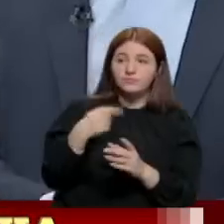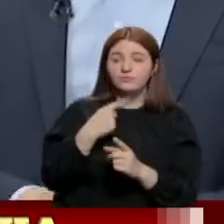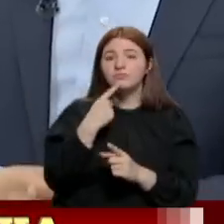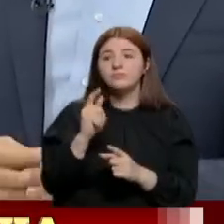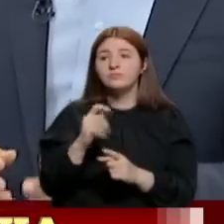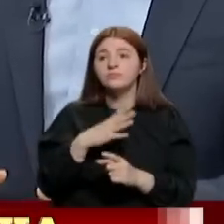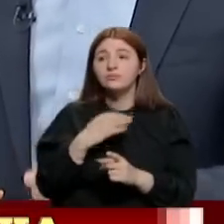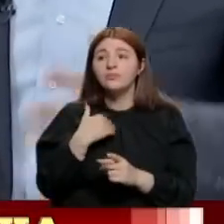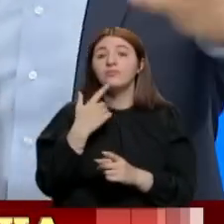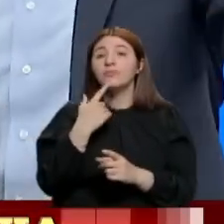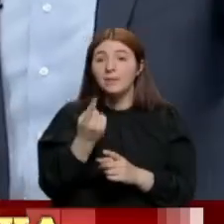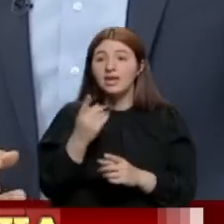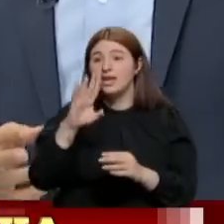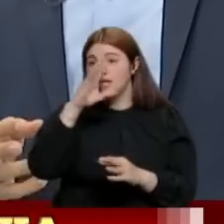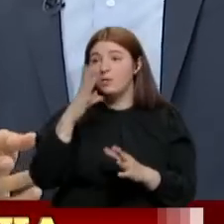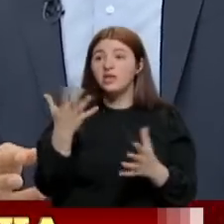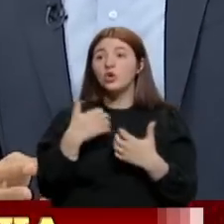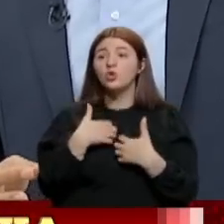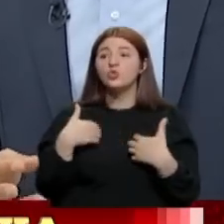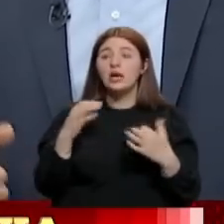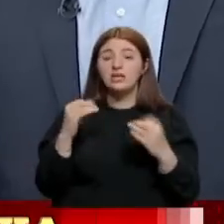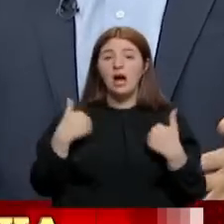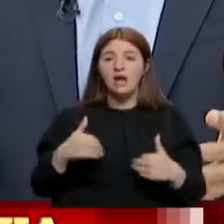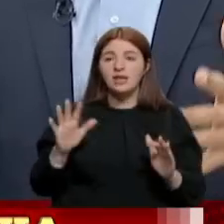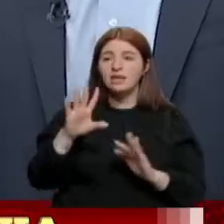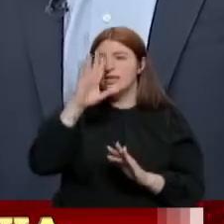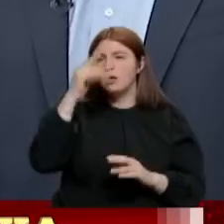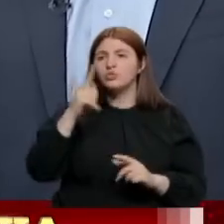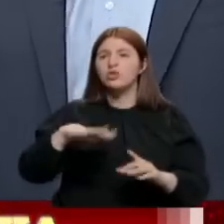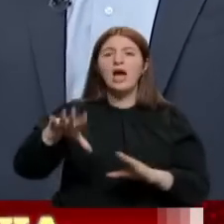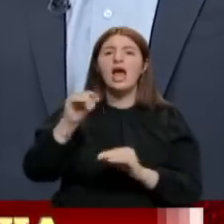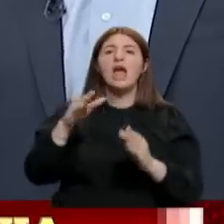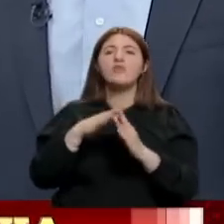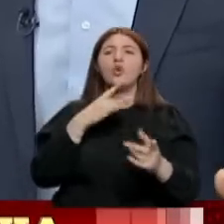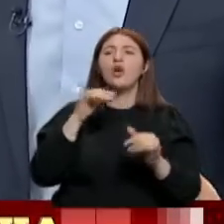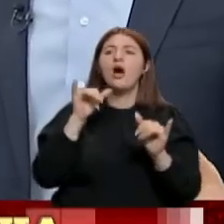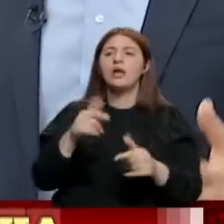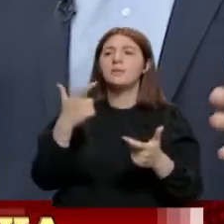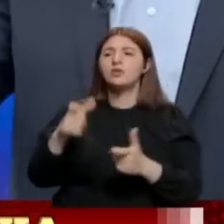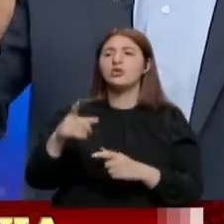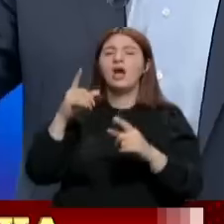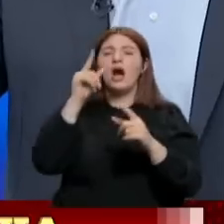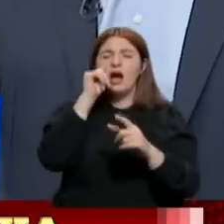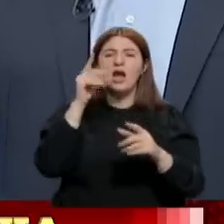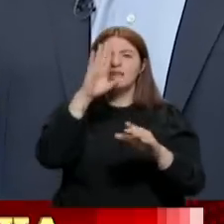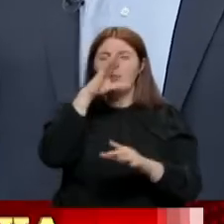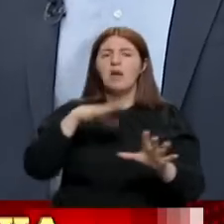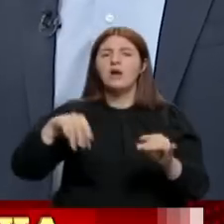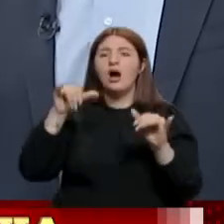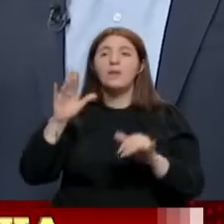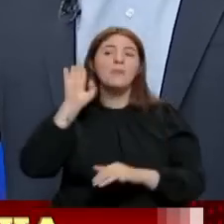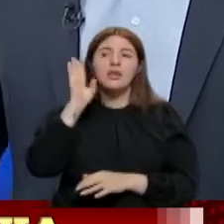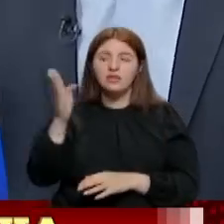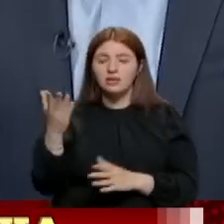istiyorum. Demek ki İstanbul'da ne kadar güvensiz durumdayız. İstanbul'da her evde bunu konuşuluyor. Bingöl'de, Hakkari'de, İstanbul'da bu öyle konuşuluyor. Şu an